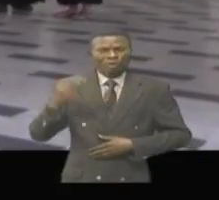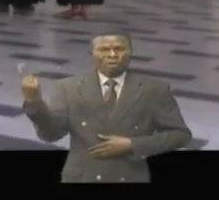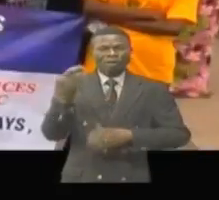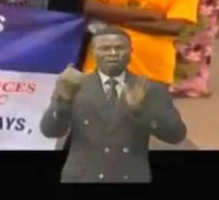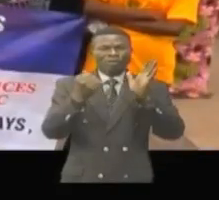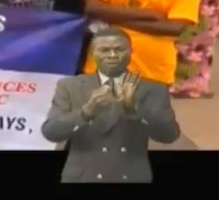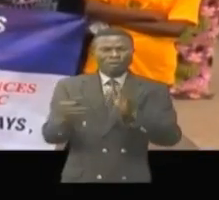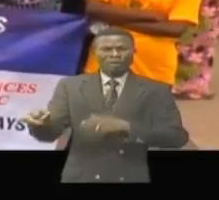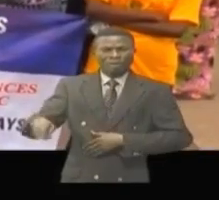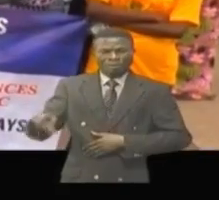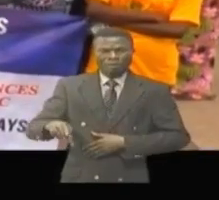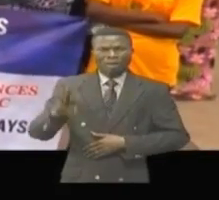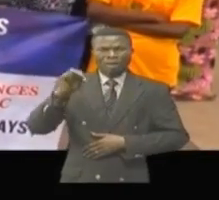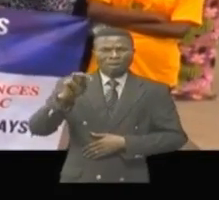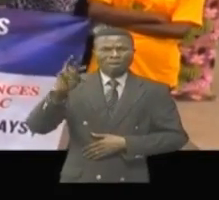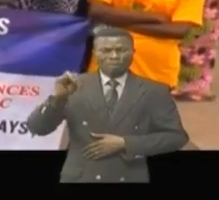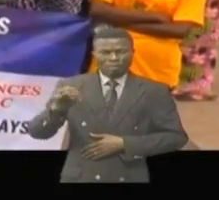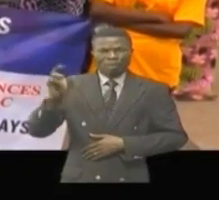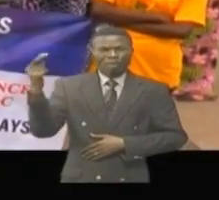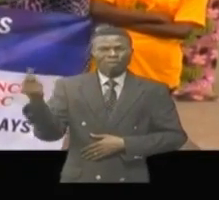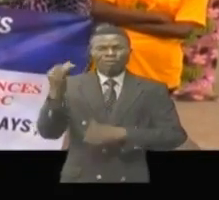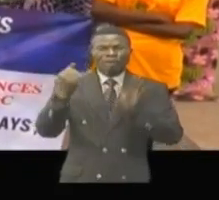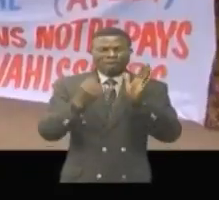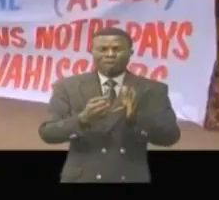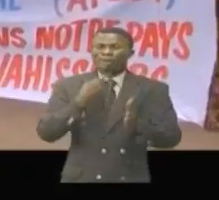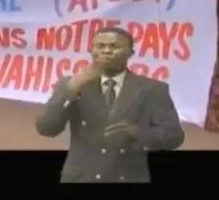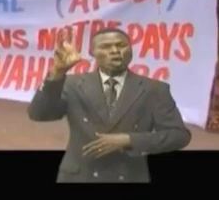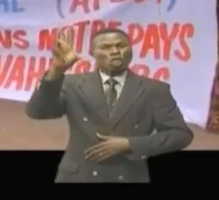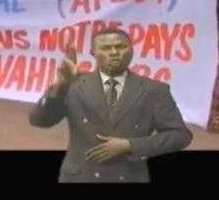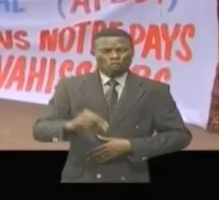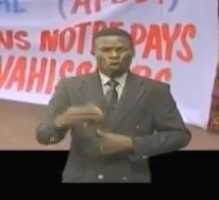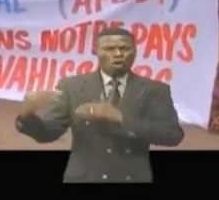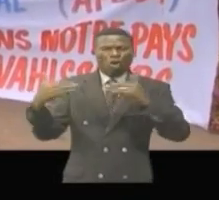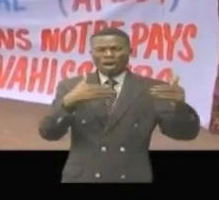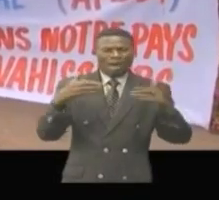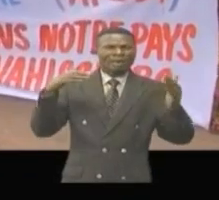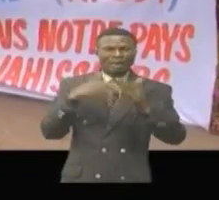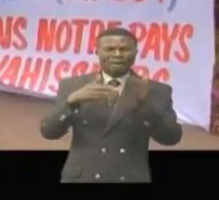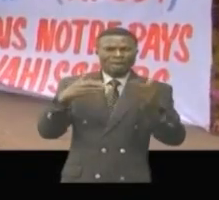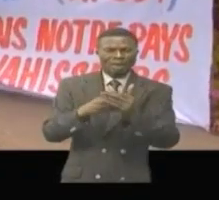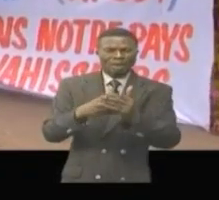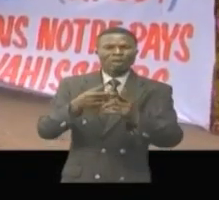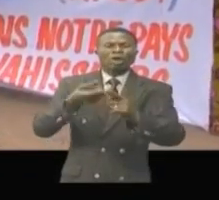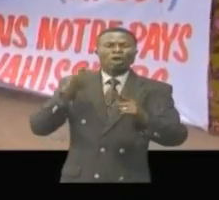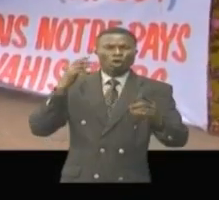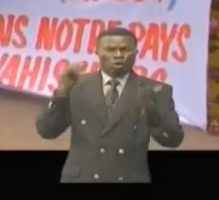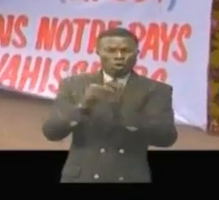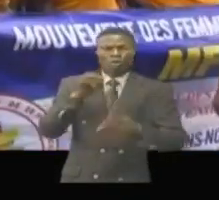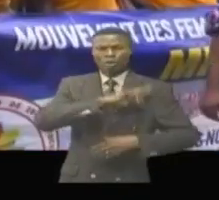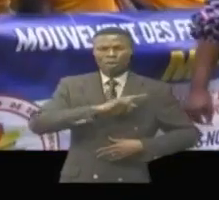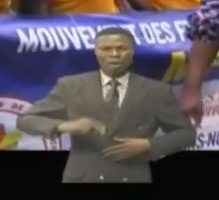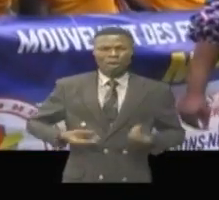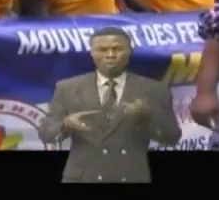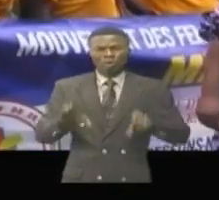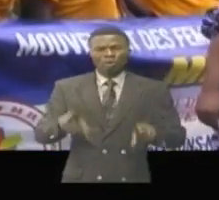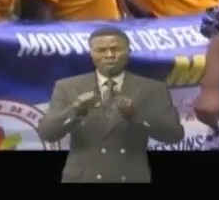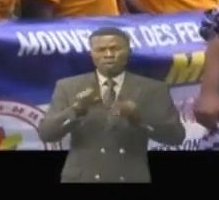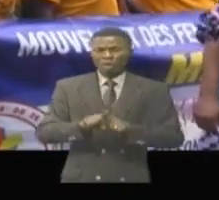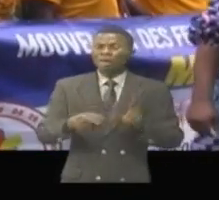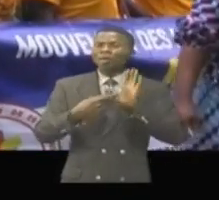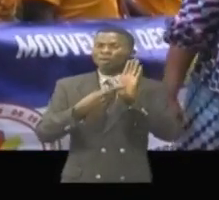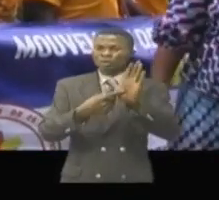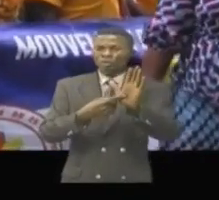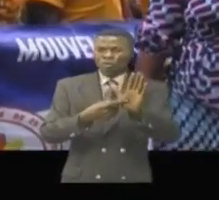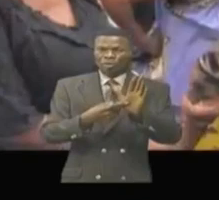RDC, MF26, a voulu dire non à la guerre d'agression imposée à la République démocratique du Congo et manifester